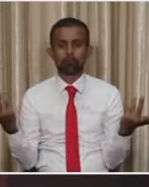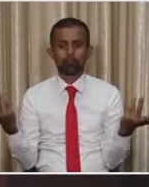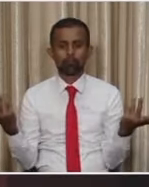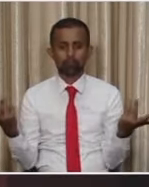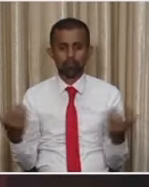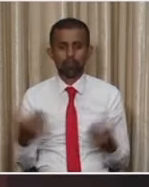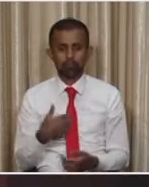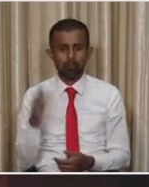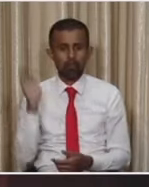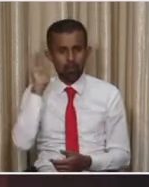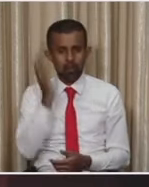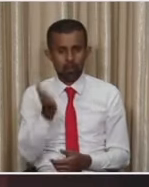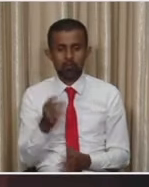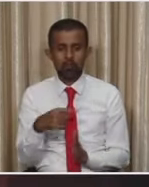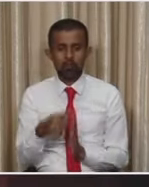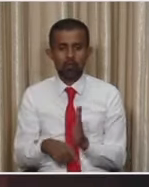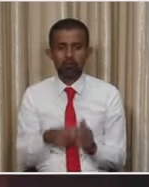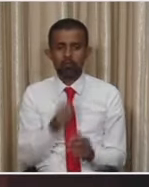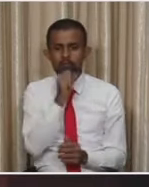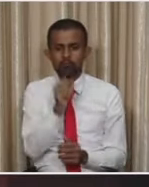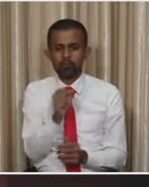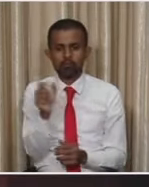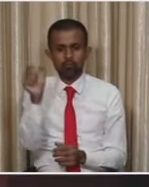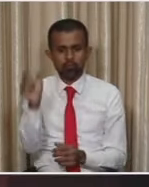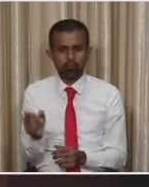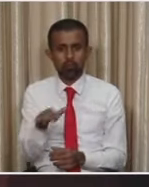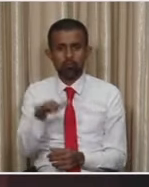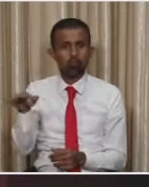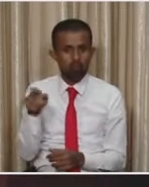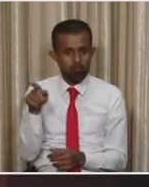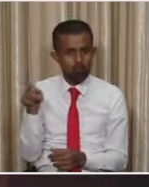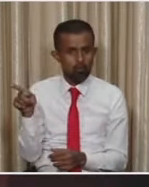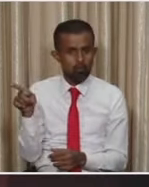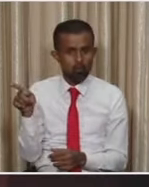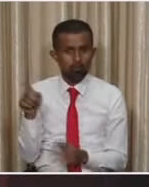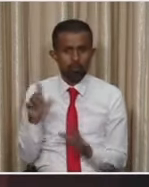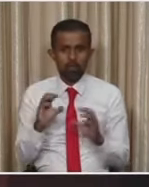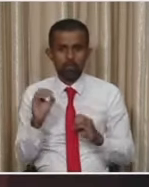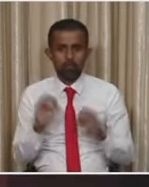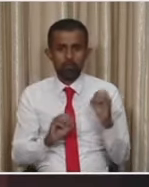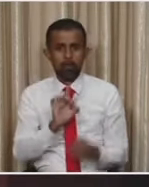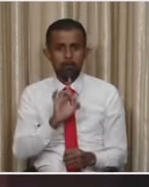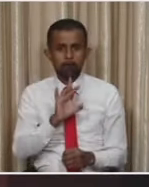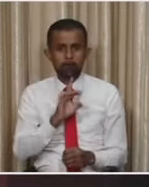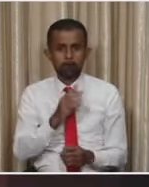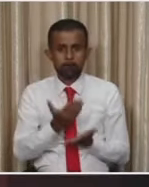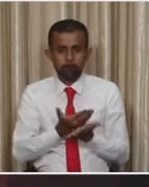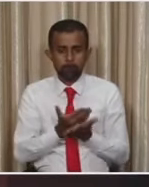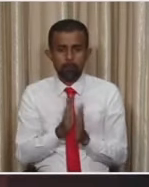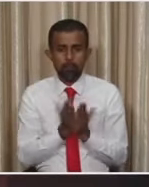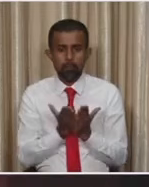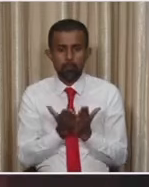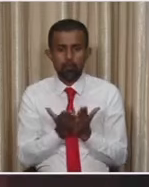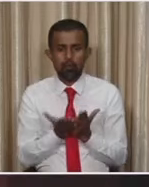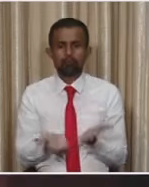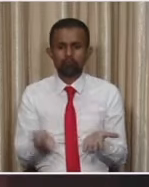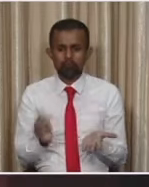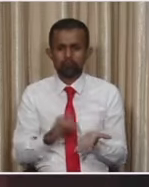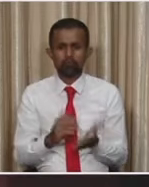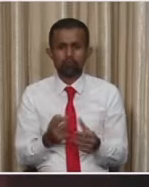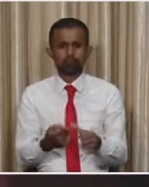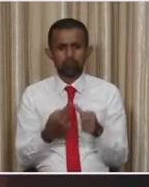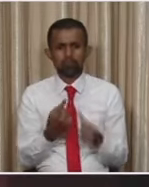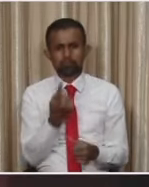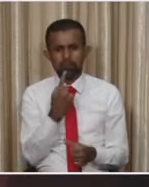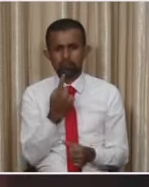කැමතියි, මේ රටේ වැඩිහිටි ප්‍රජාවට, විශ්‍රාමික ප්‍රජාවට අරට 15% ඉතිරි කිරීමේ පොලිය පුන පුනාම උත්තර දීලා